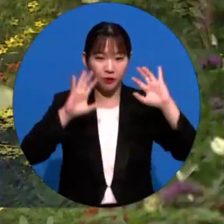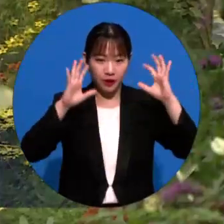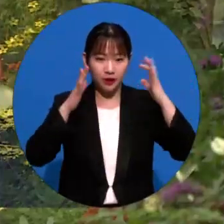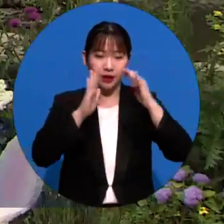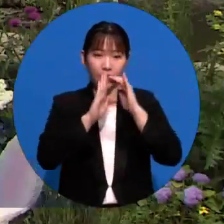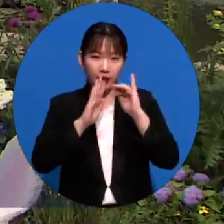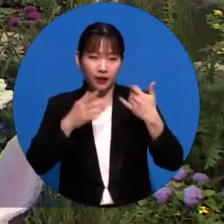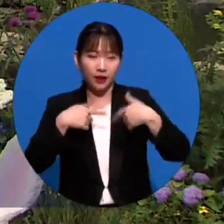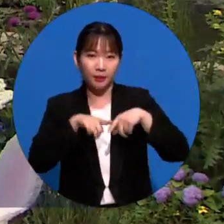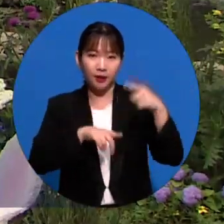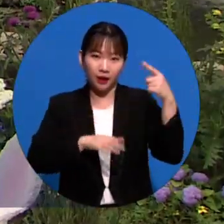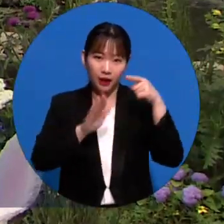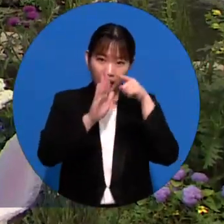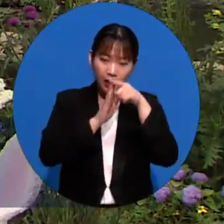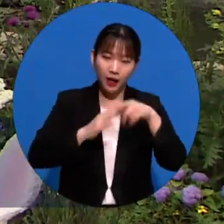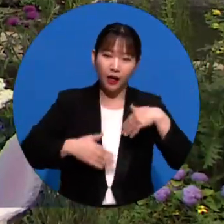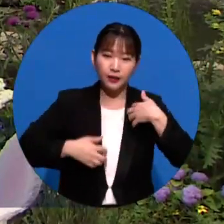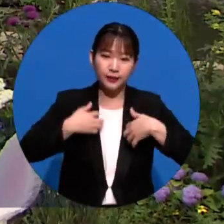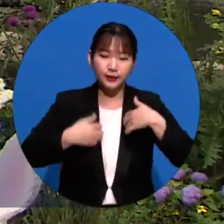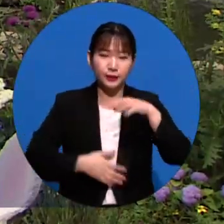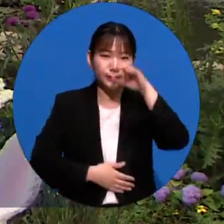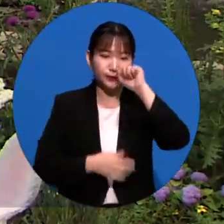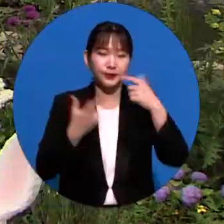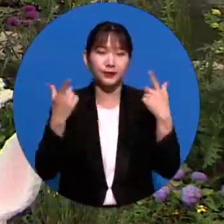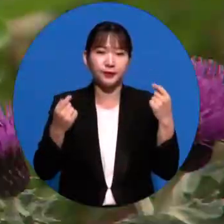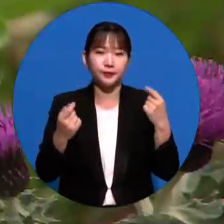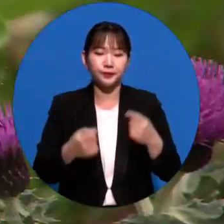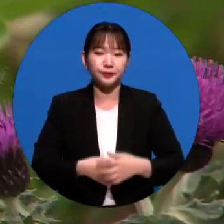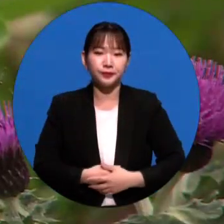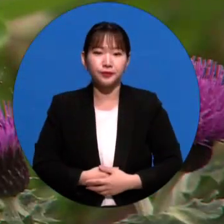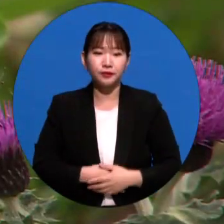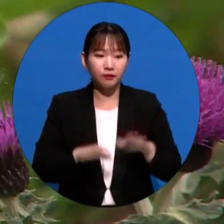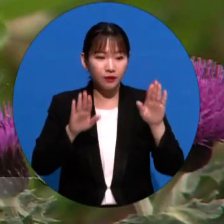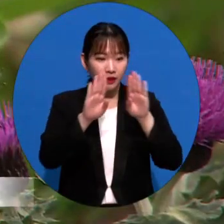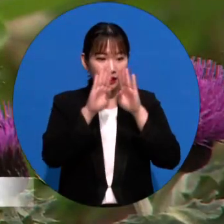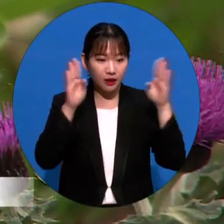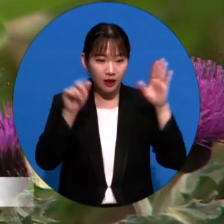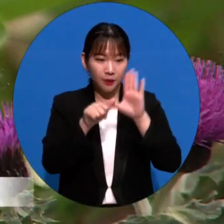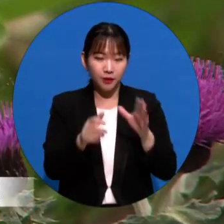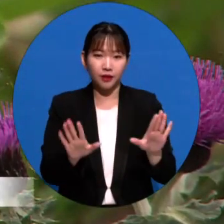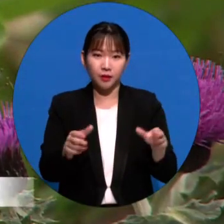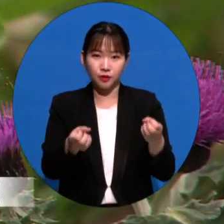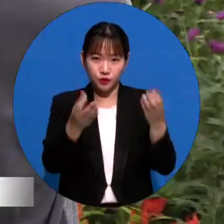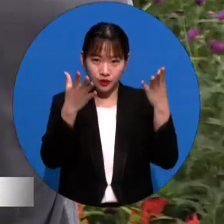아이들과 가족들과 즐기기에 참 좋은 축제인 것 같아요. 오늘 개막한